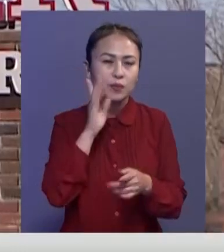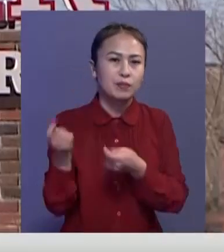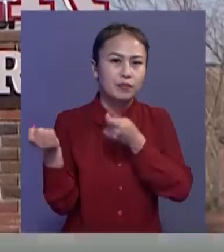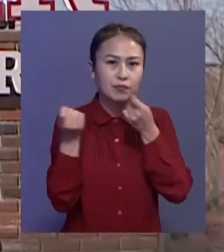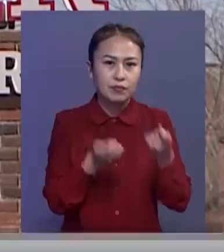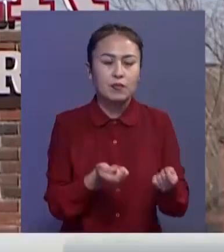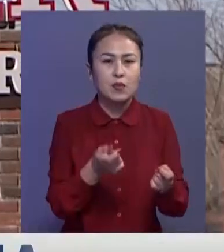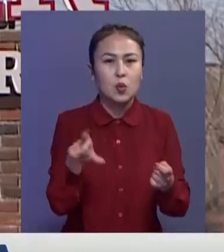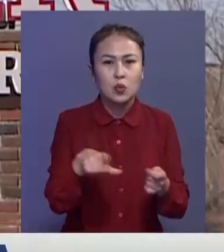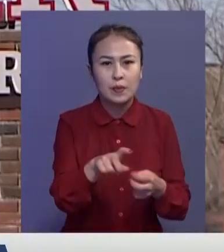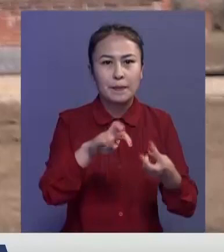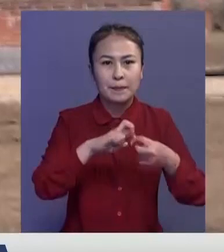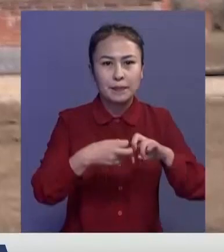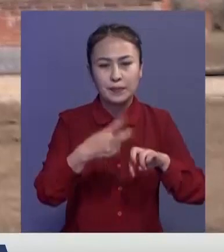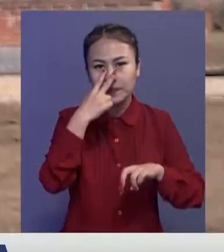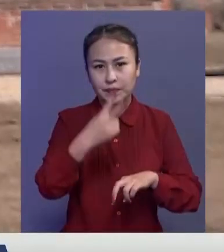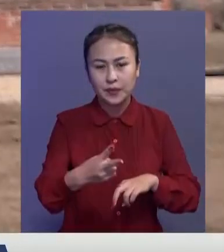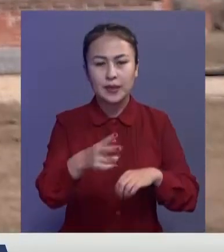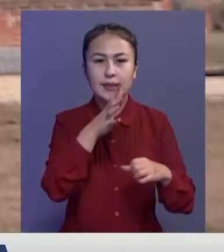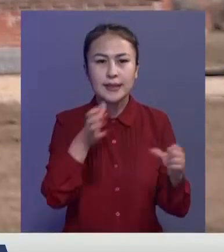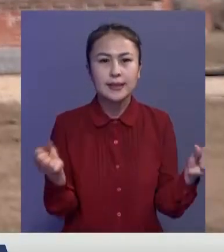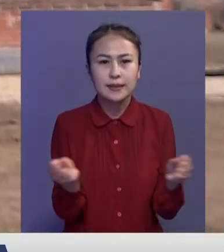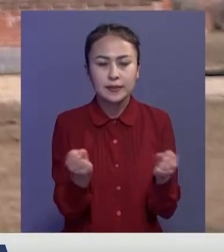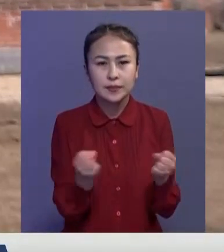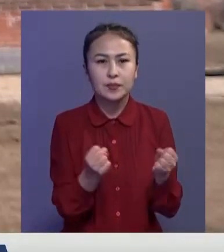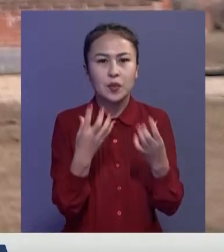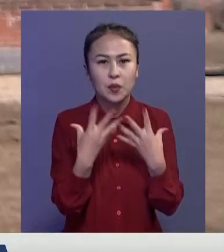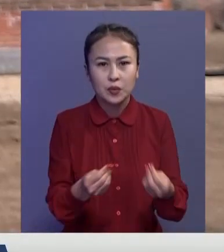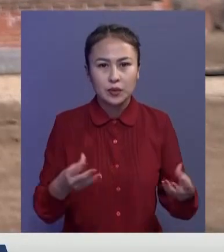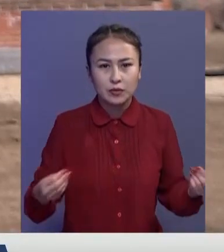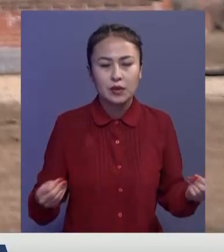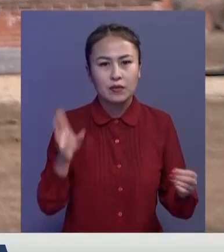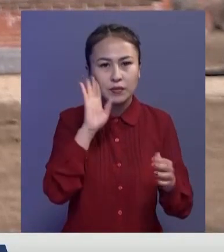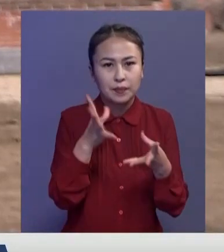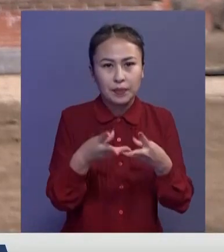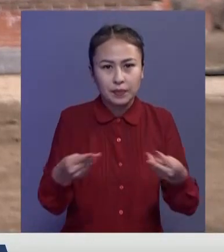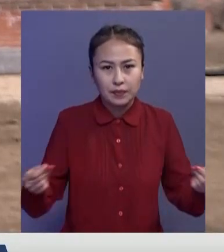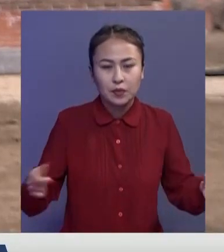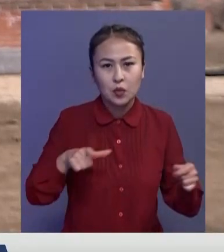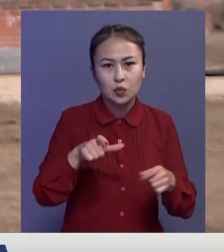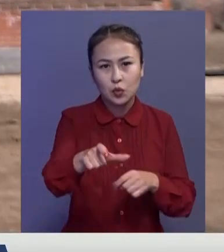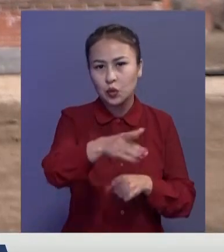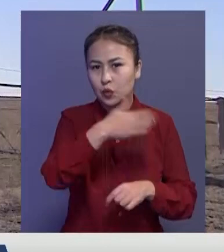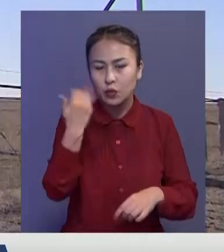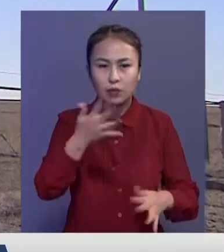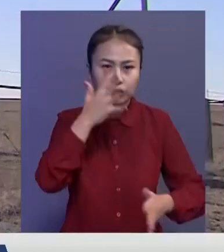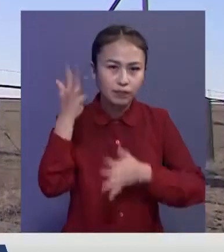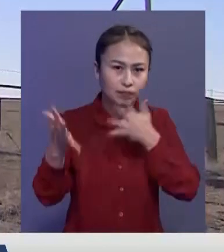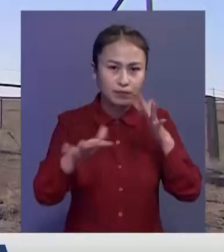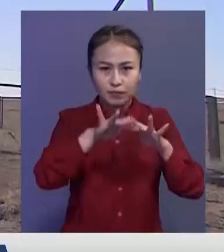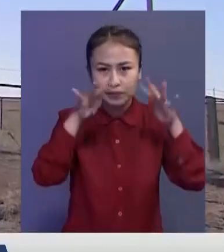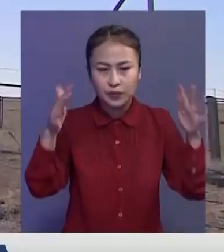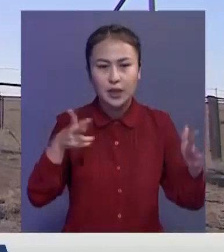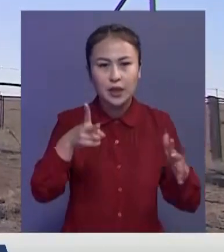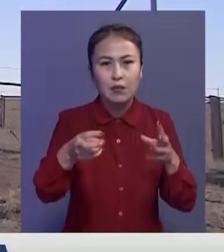Бізде жол мәселесін көріп тұрсыздар. Қысты күндері көктемдерде жол езіледі, жол жабылатын уақыттар болады, боранды кездері.